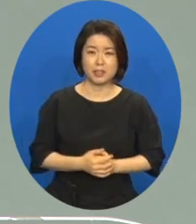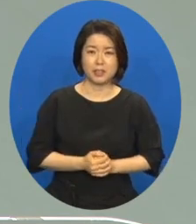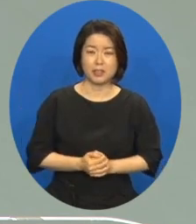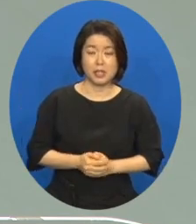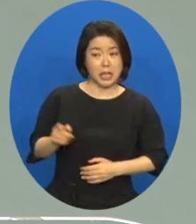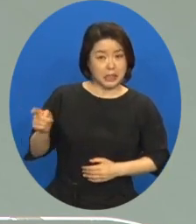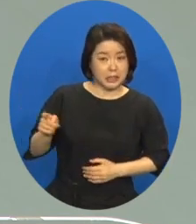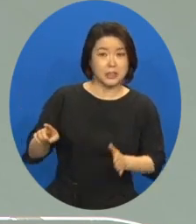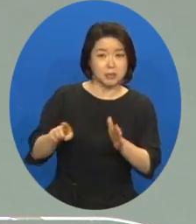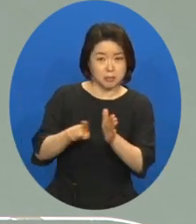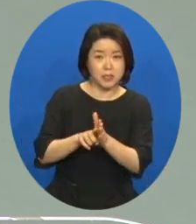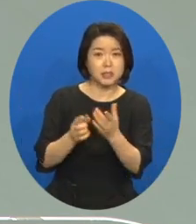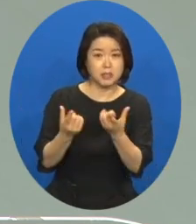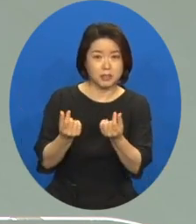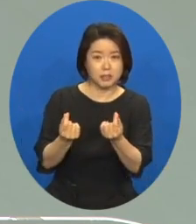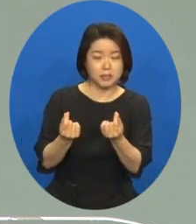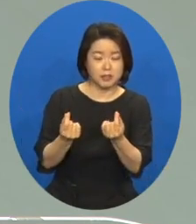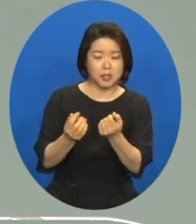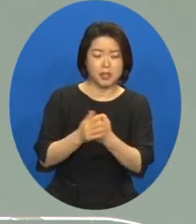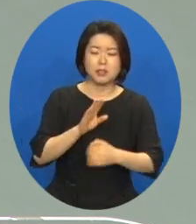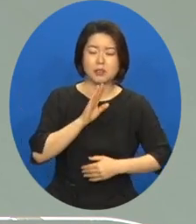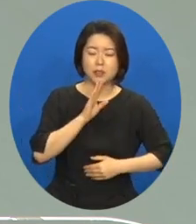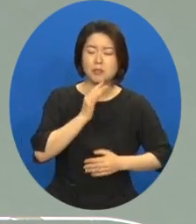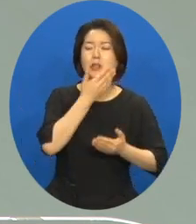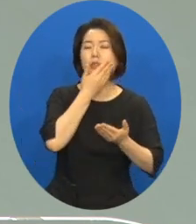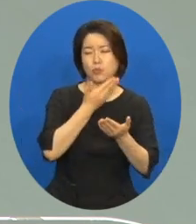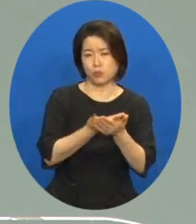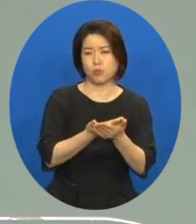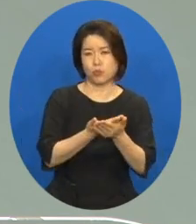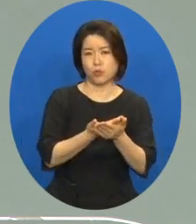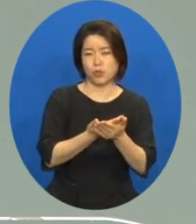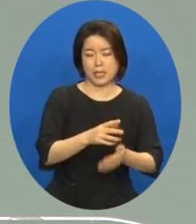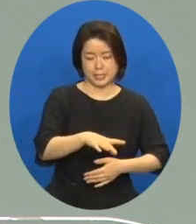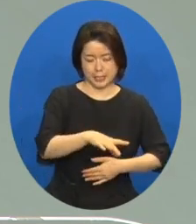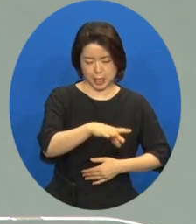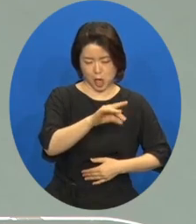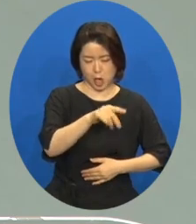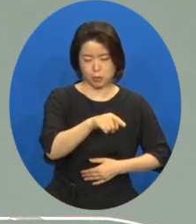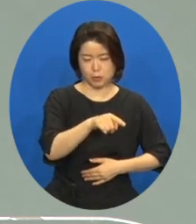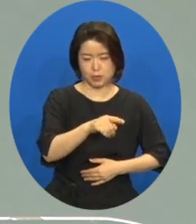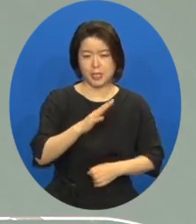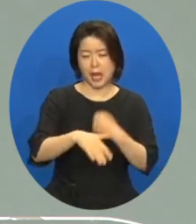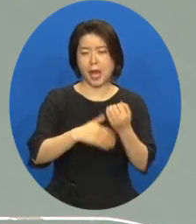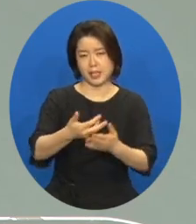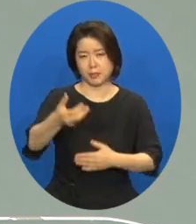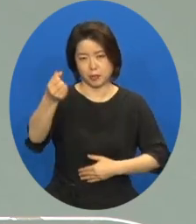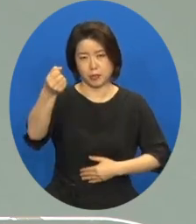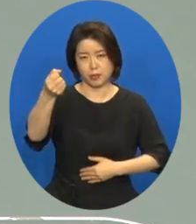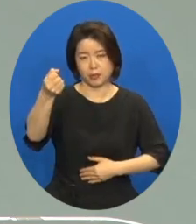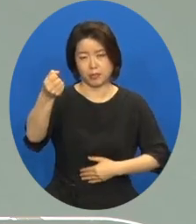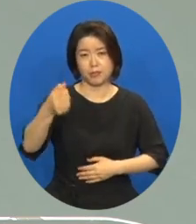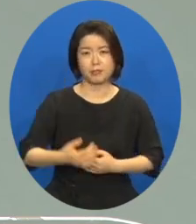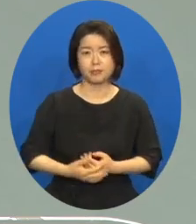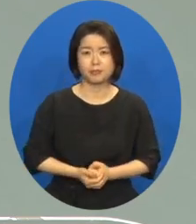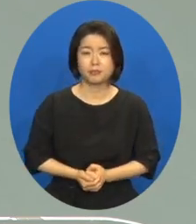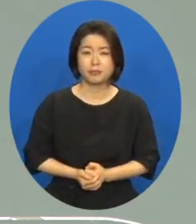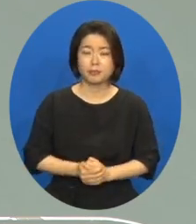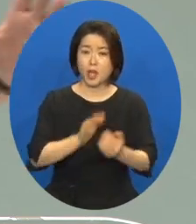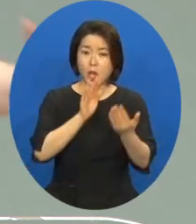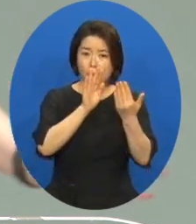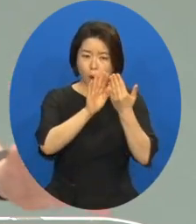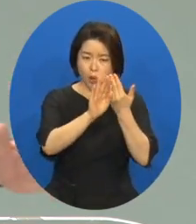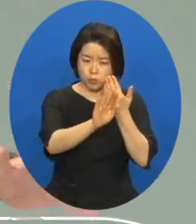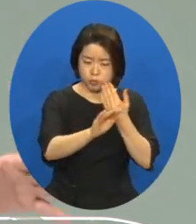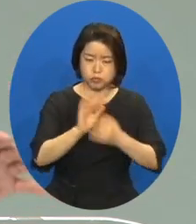그 믿음만큼은 대단히 중요하죠. 처음 것은 하나님 것이다. 그건 이제 이후에